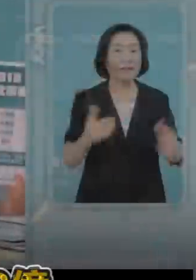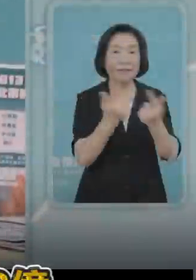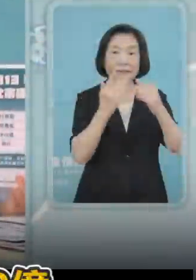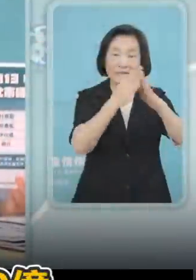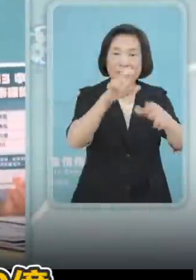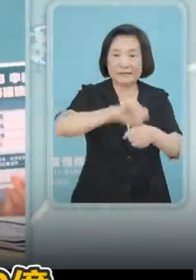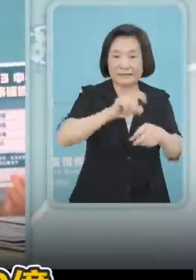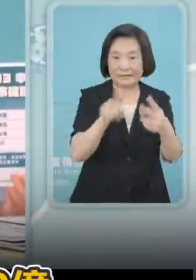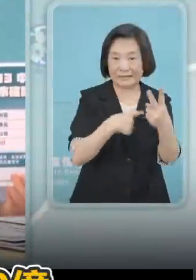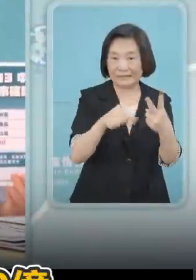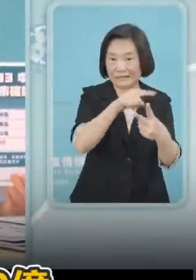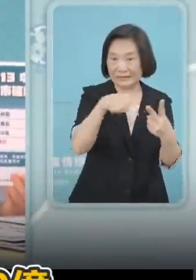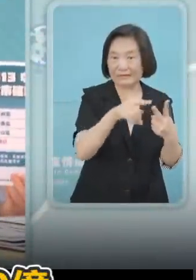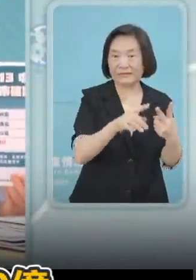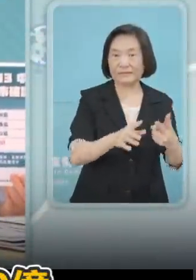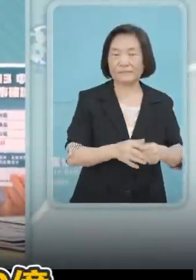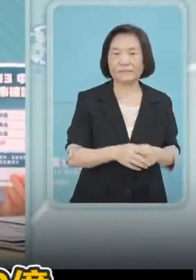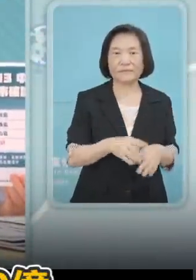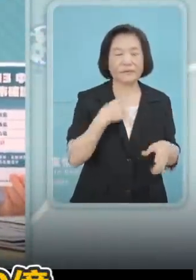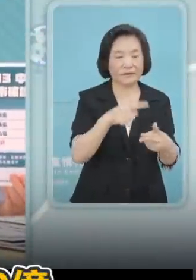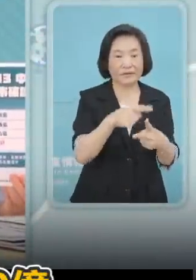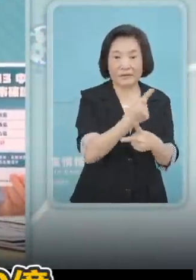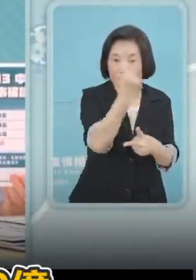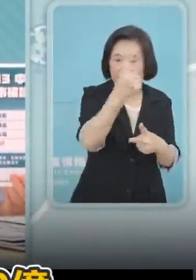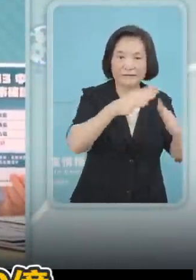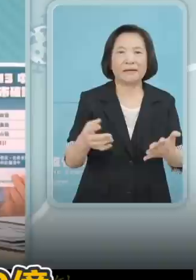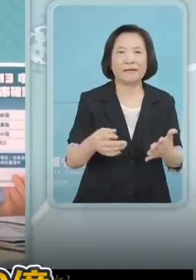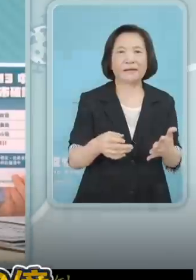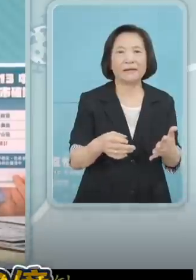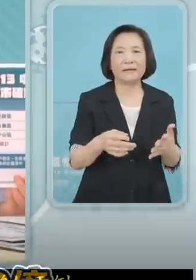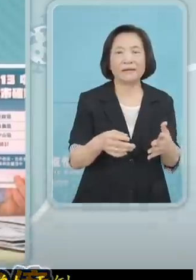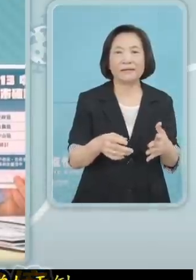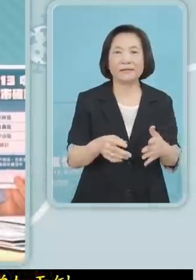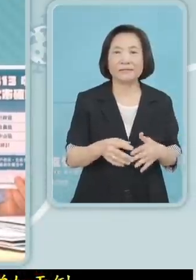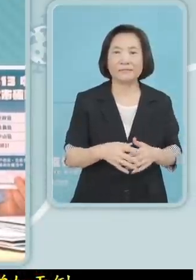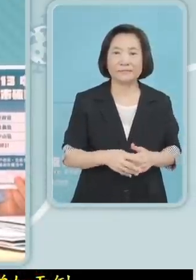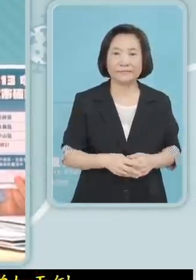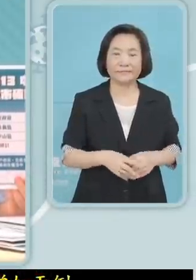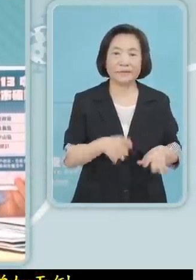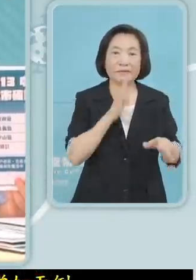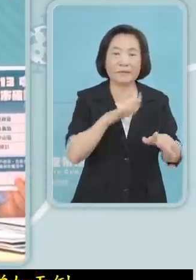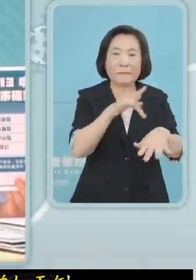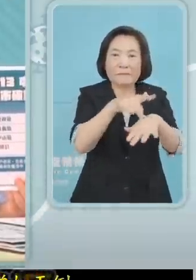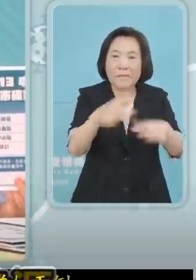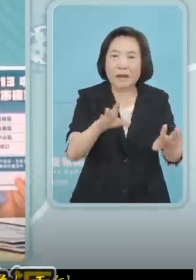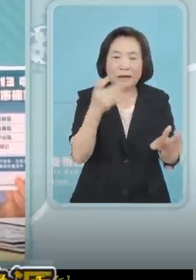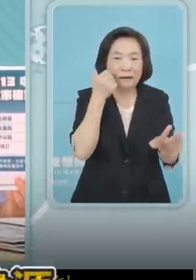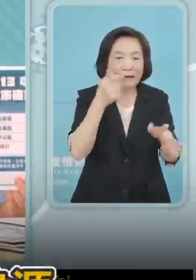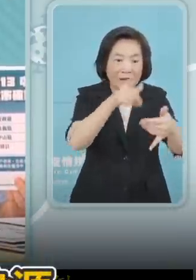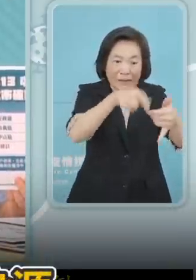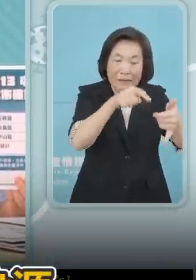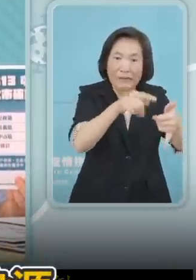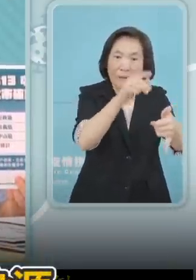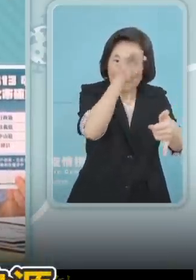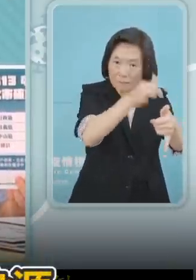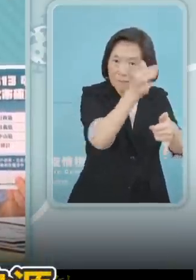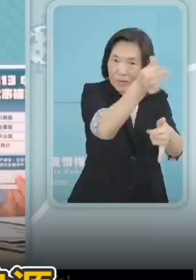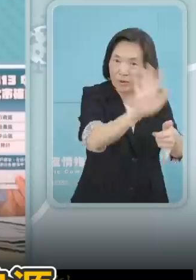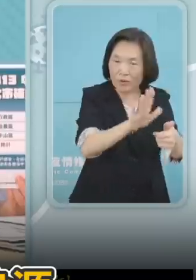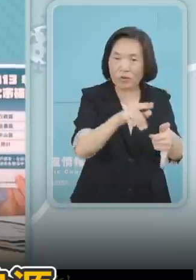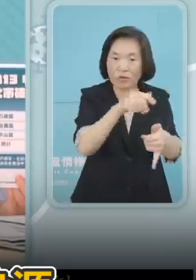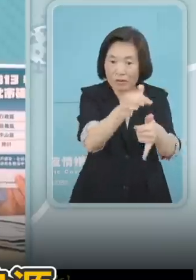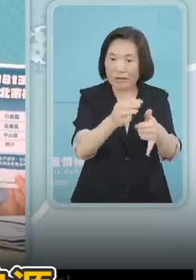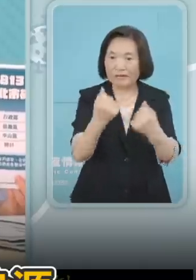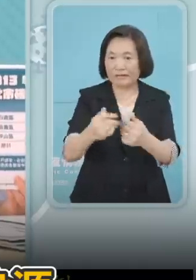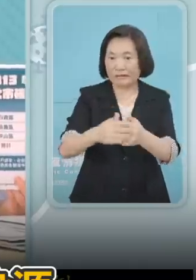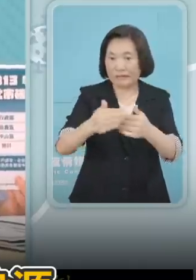台北市增加两例哈，其中一个是家务感染了哈，而且是因为接触那个确诊者，你看已经被居家隔离，